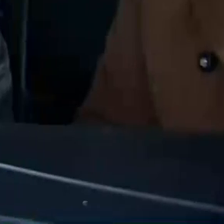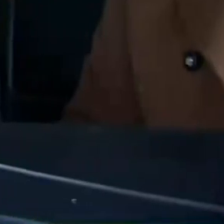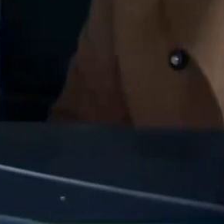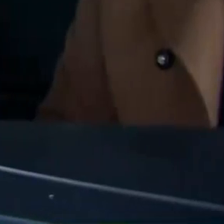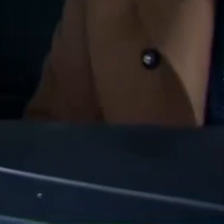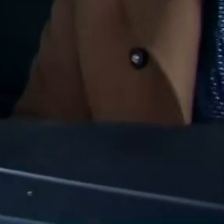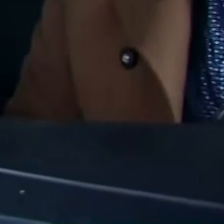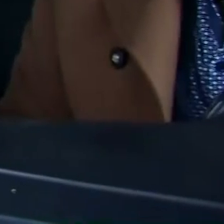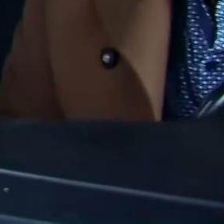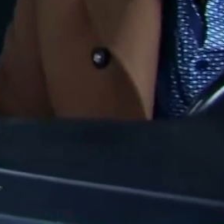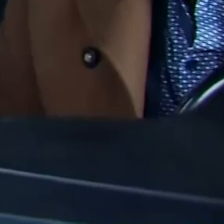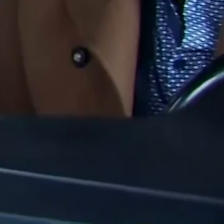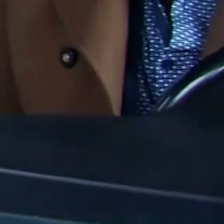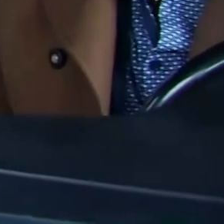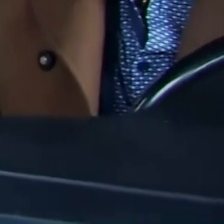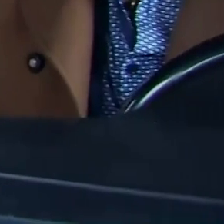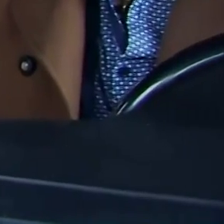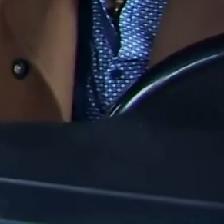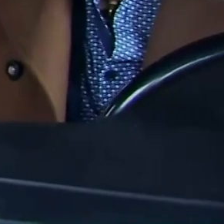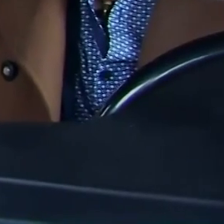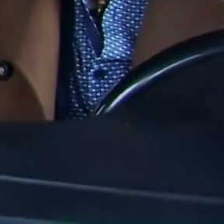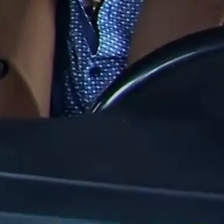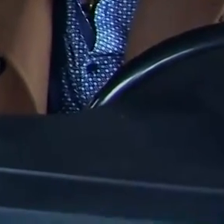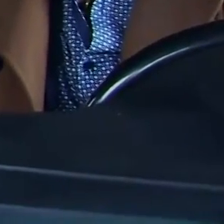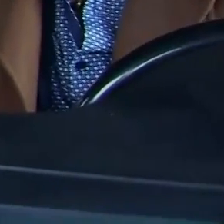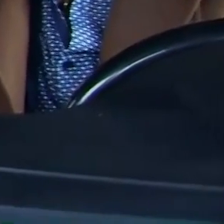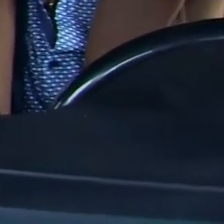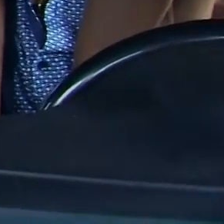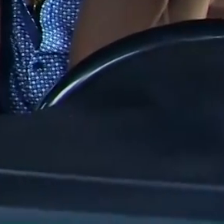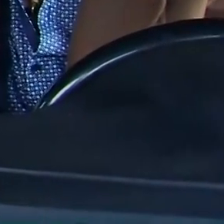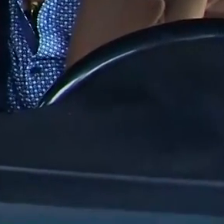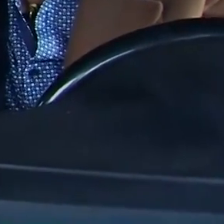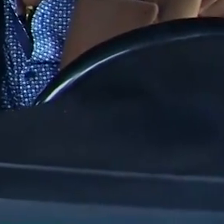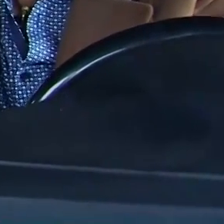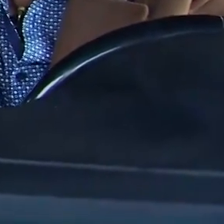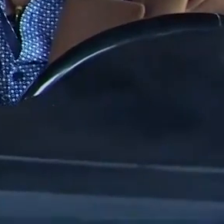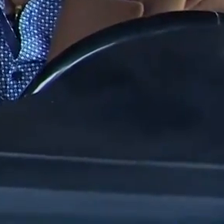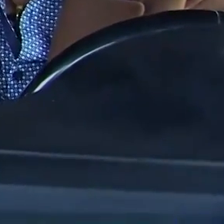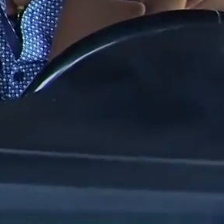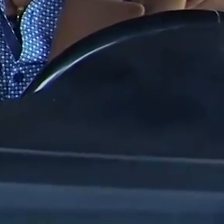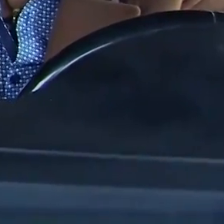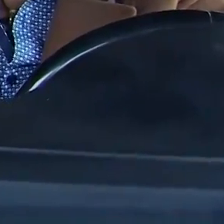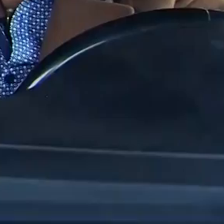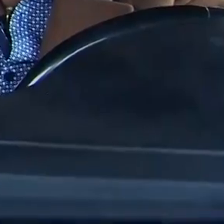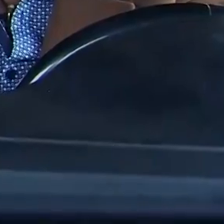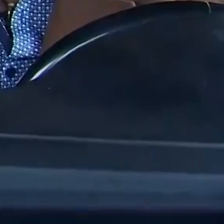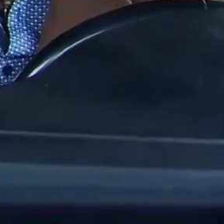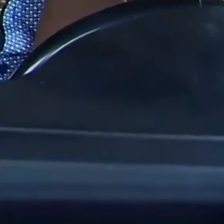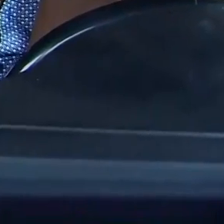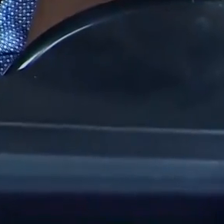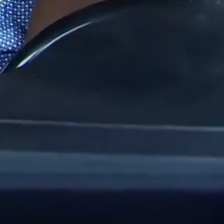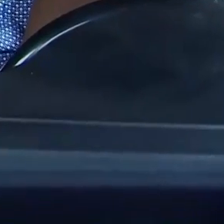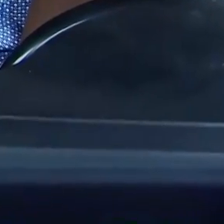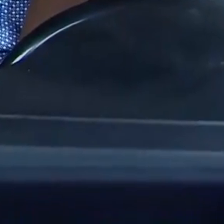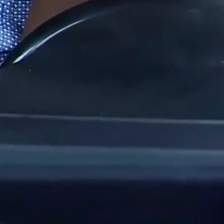Şükrü'yle Sarp hala arabadalar. Sarp huzur içinde gözlerini yummuş, Yağmur'un sesini dinlerken Şükrü yan yan onu kesiyor. Gözlerini